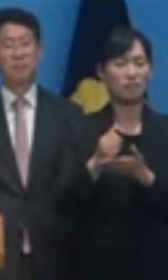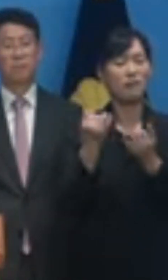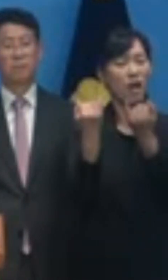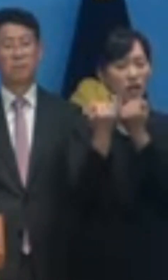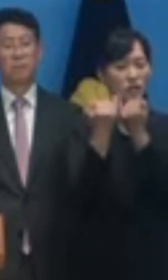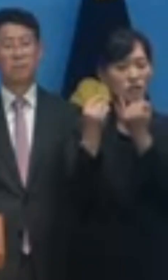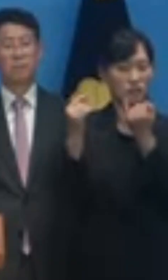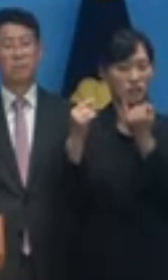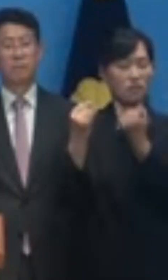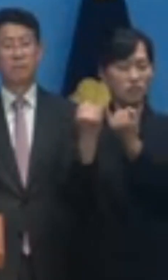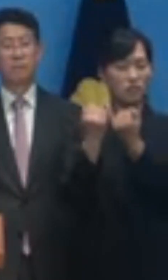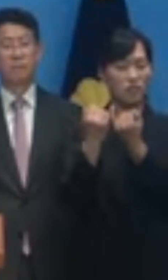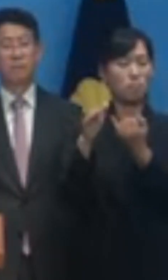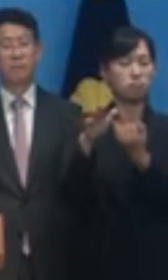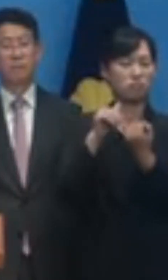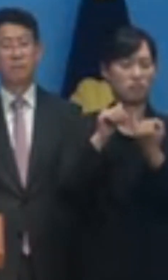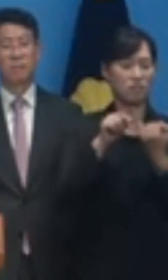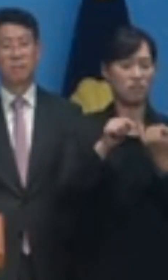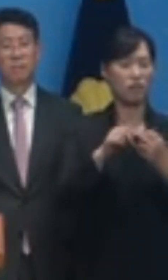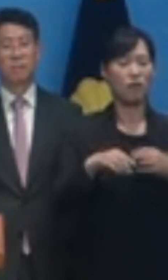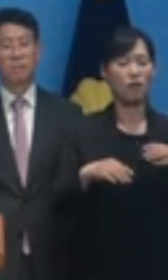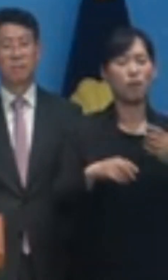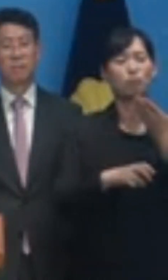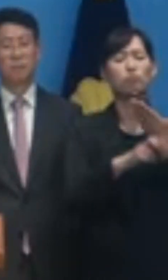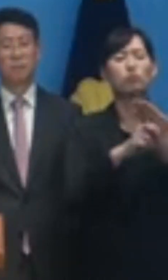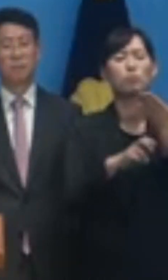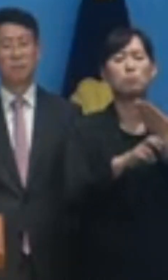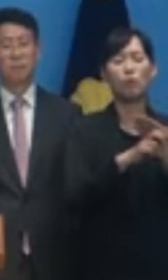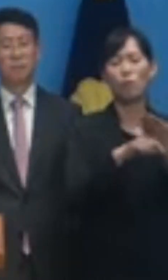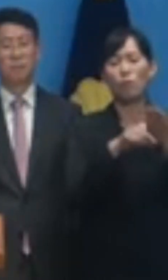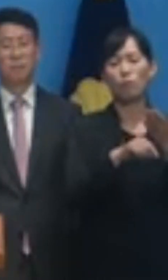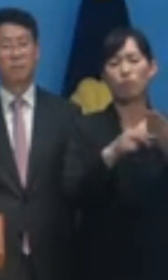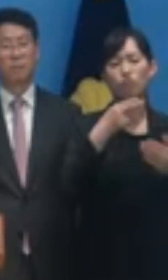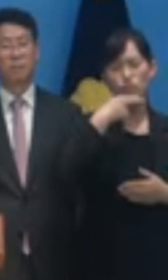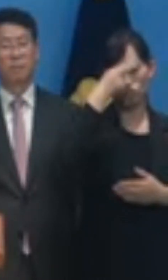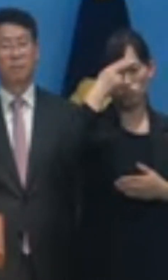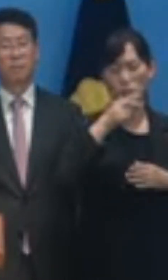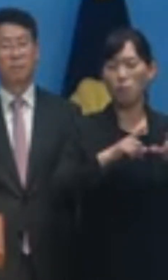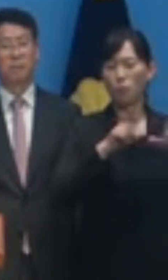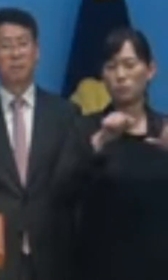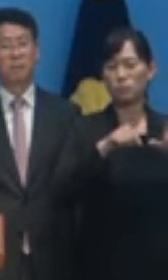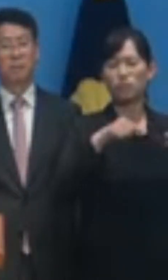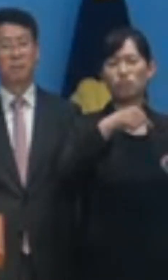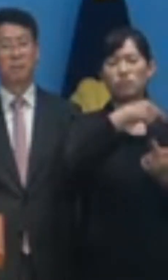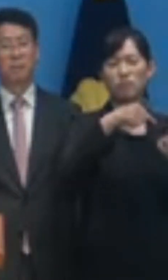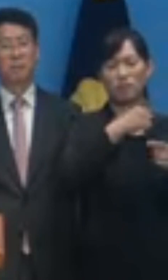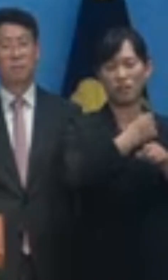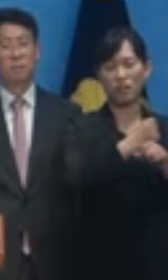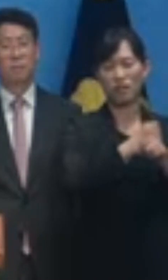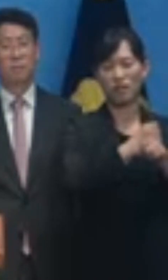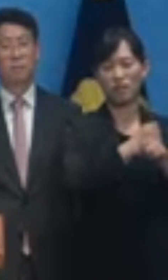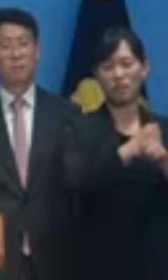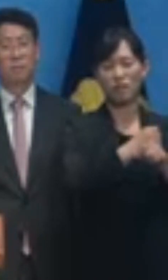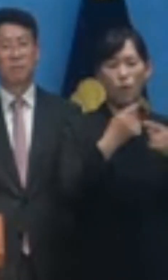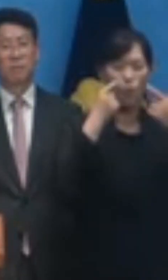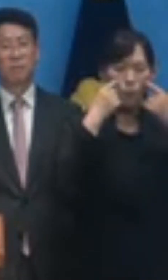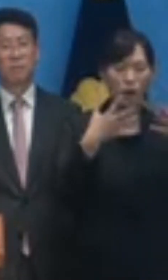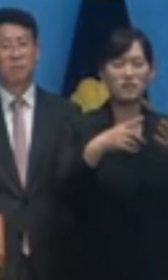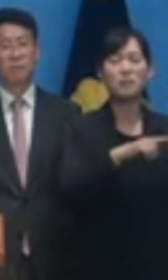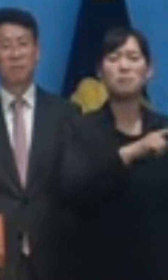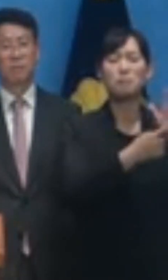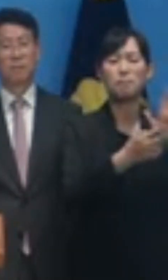원하면 불러서 접대하는 불법 유흥 주점의 형태로 운영되고 있다는 점이